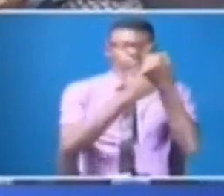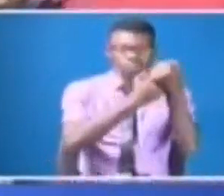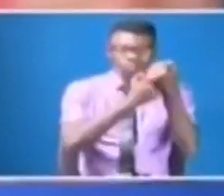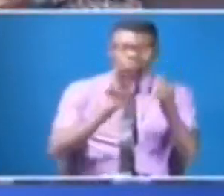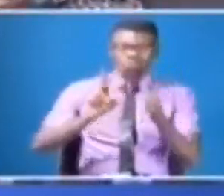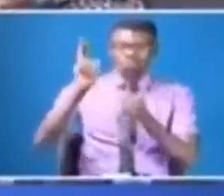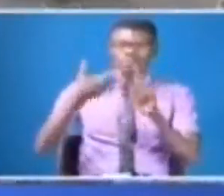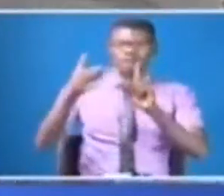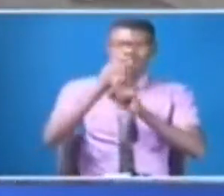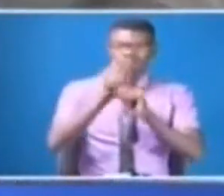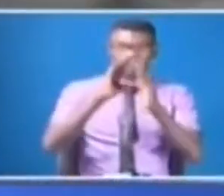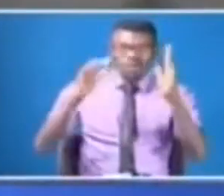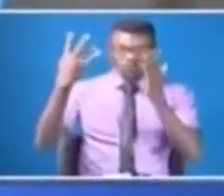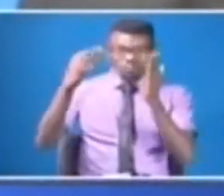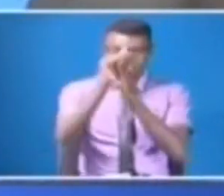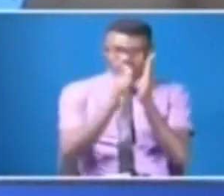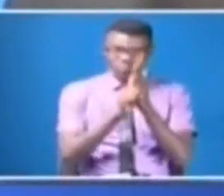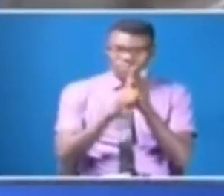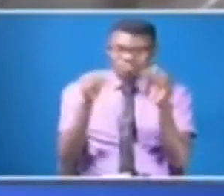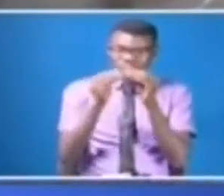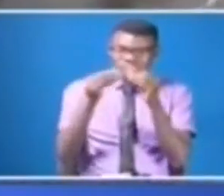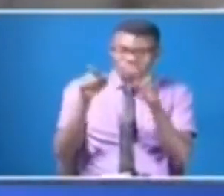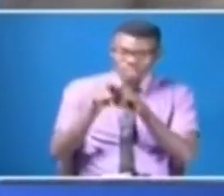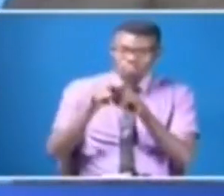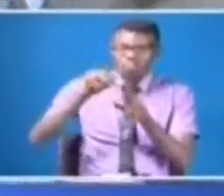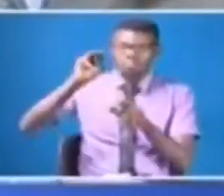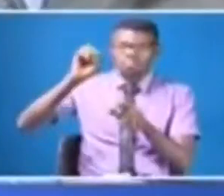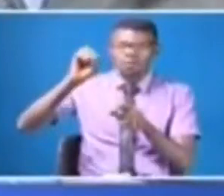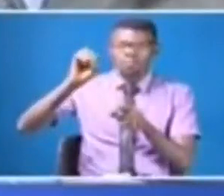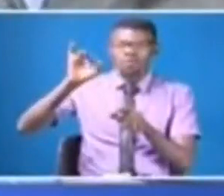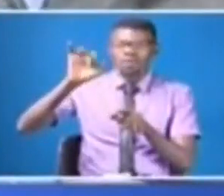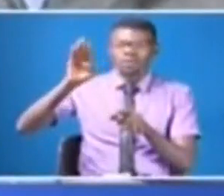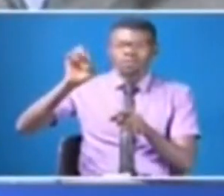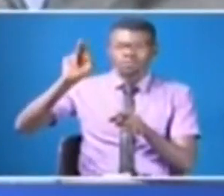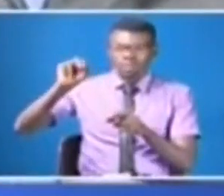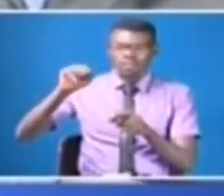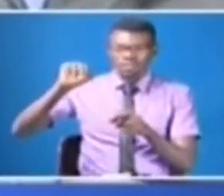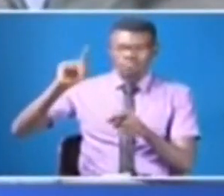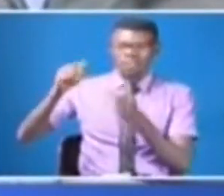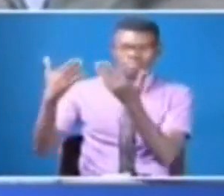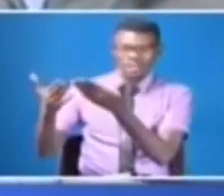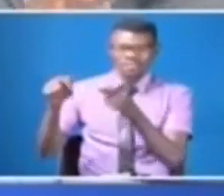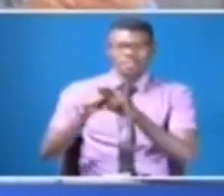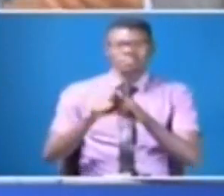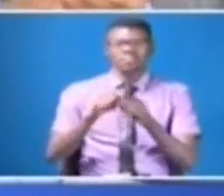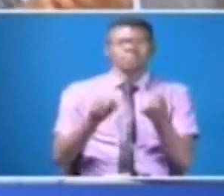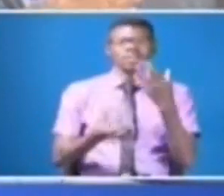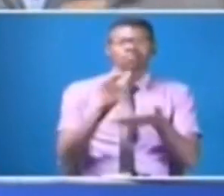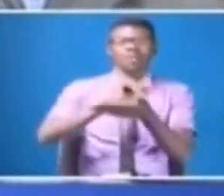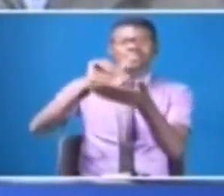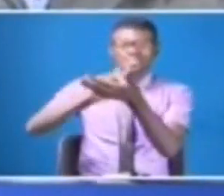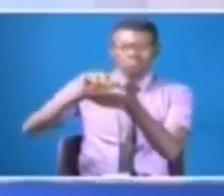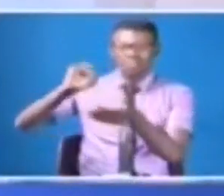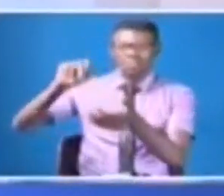Big Four agenda. The meeting was also attended by Moiben MP Silas Tiren and Baringo Central lawmaker Joshua